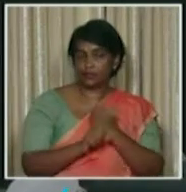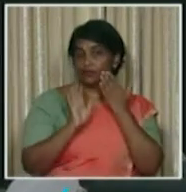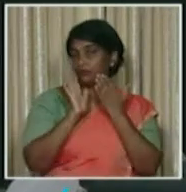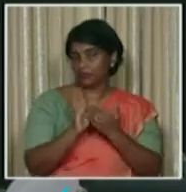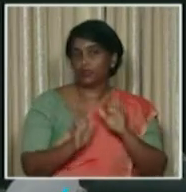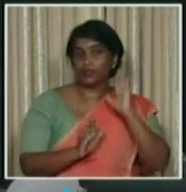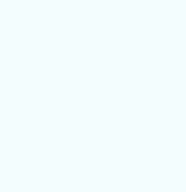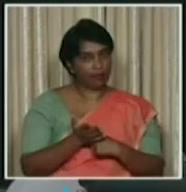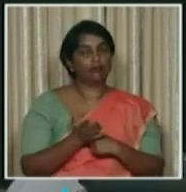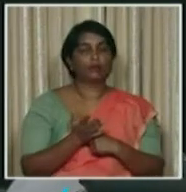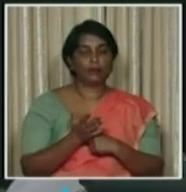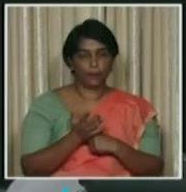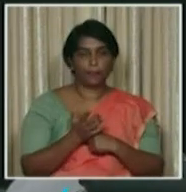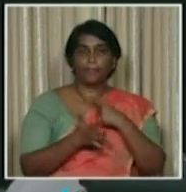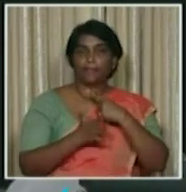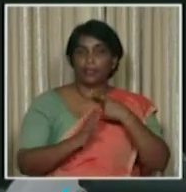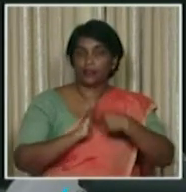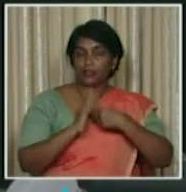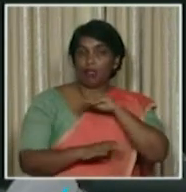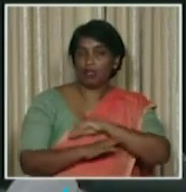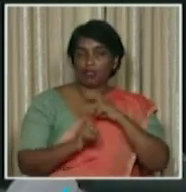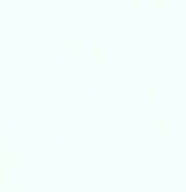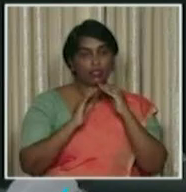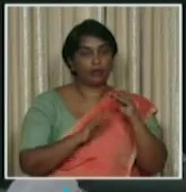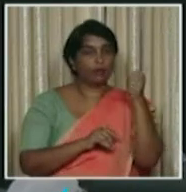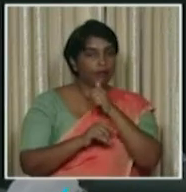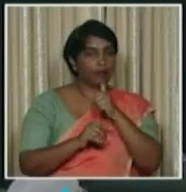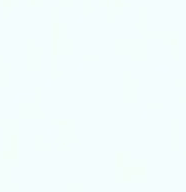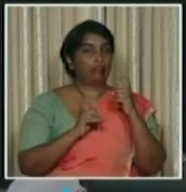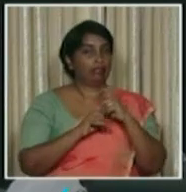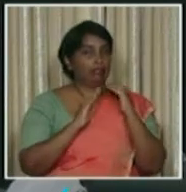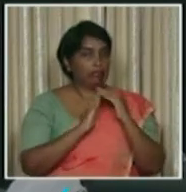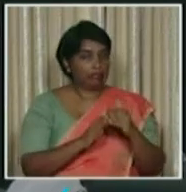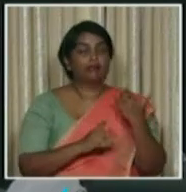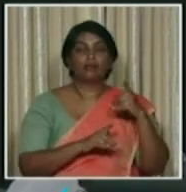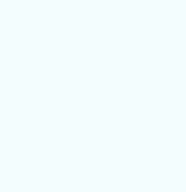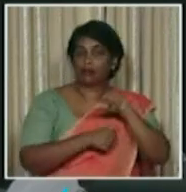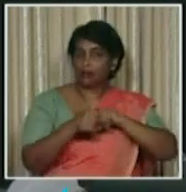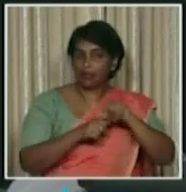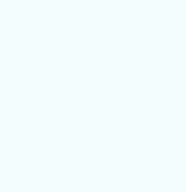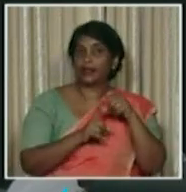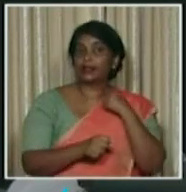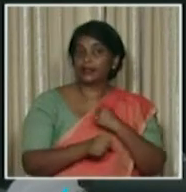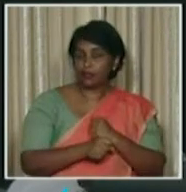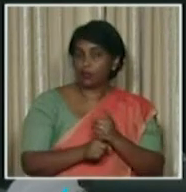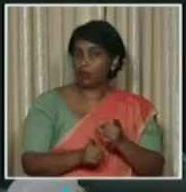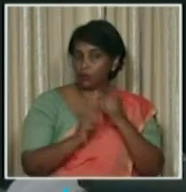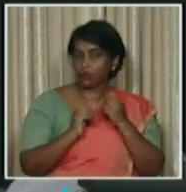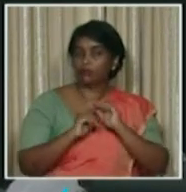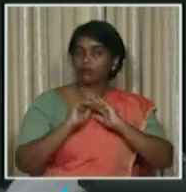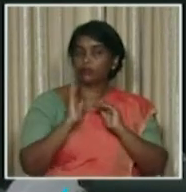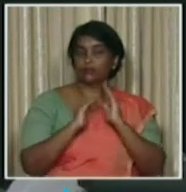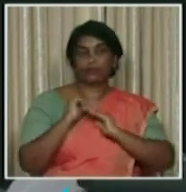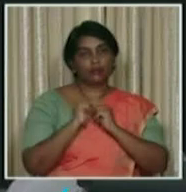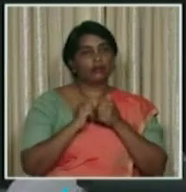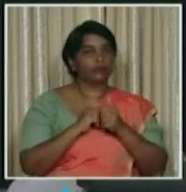විශේෂයෙන්ම ශ්‍රී ලංකා රේගුව දේශීය ආදායම් දෙපාර්තමේන්තුව සුරාබදු දෙපාර්තමේන්තුව ඇතුළු ආයතන ඩිජිටල් කරණයට අවශ්‍ය සියලු වැඩසටහන මේ